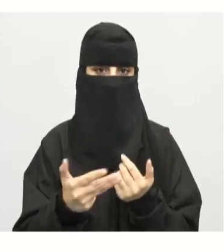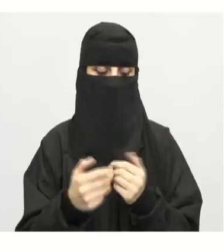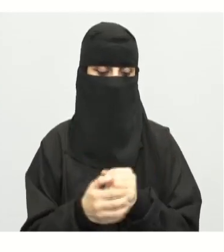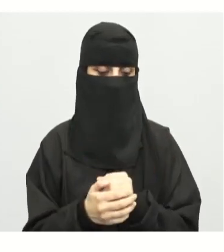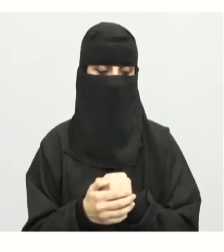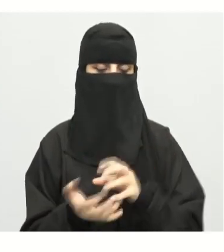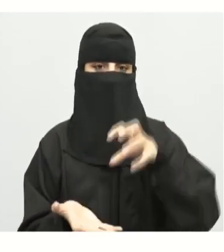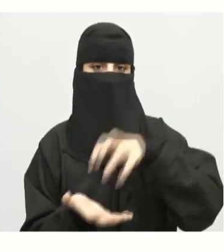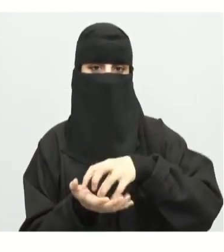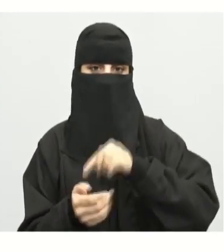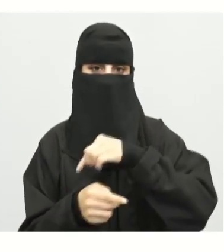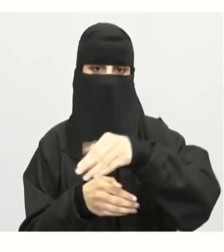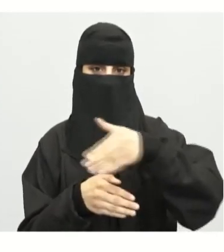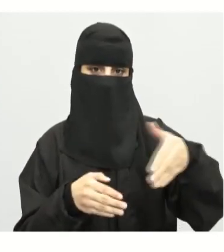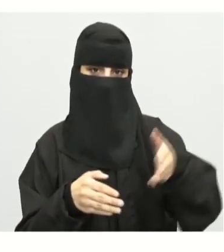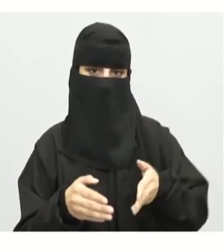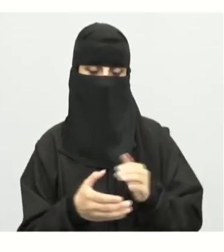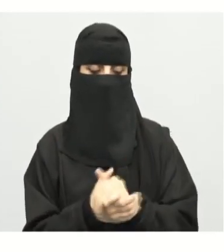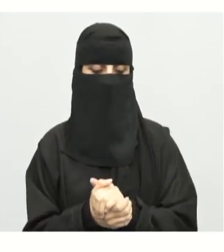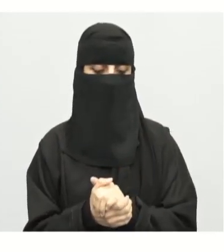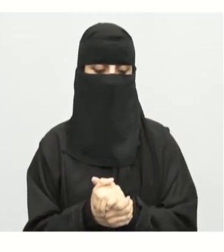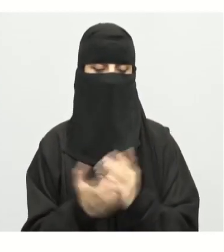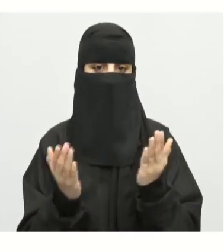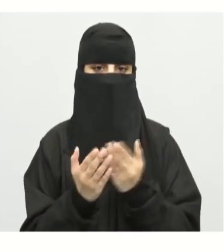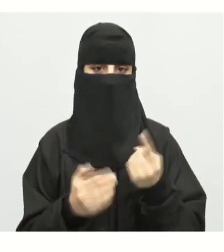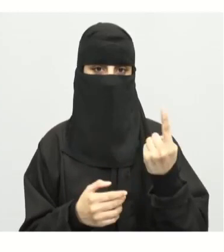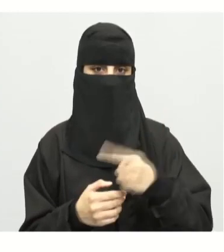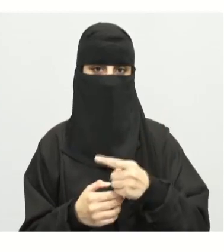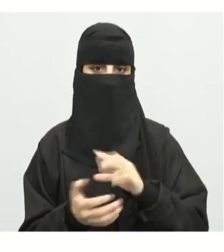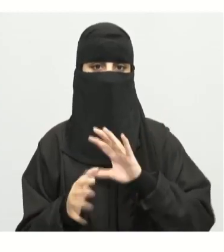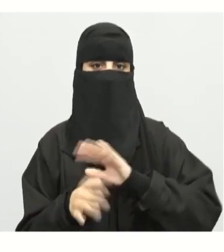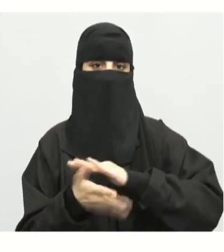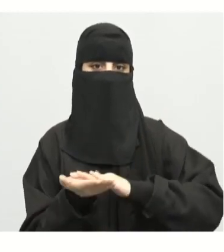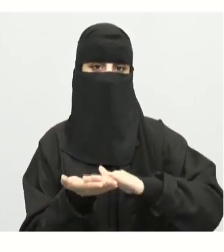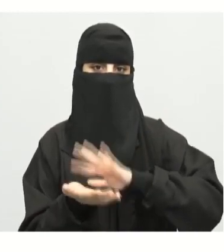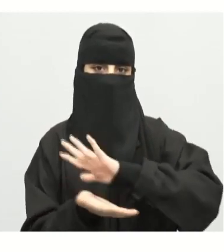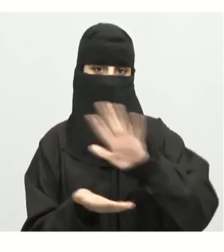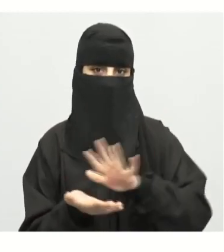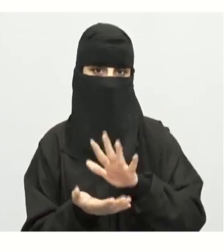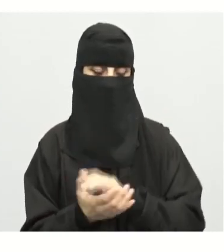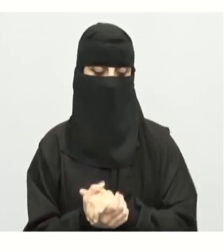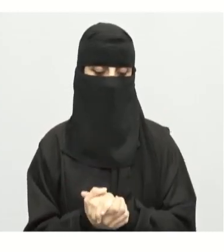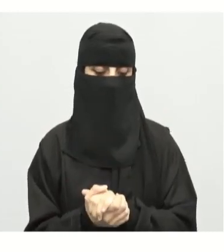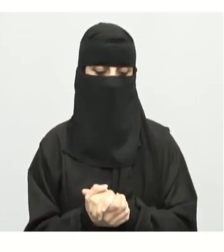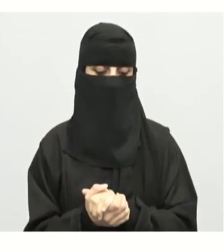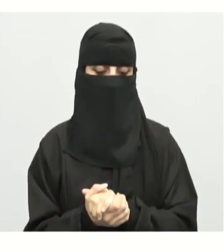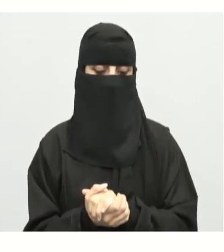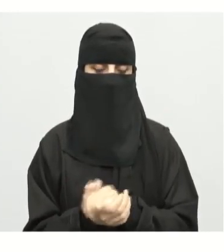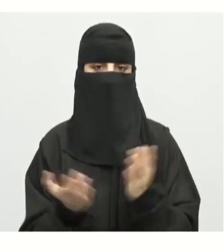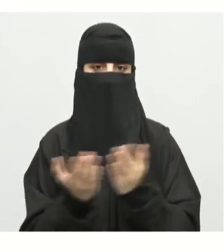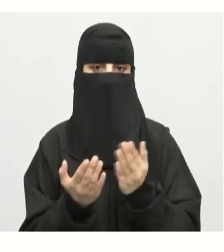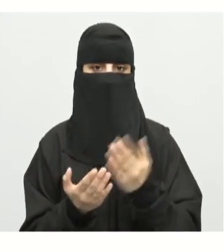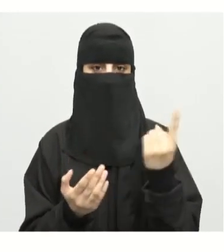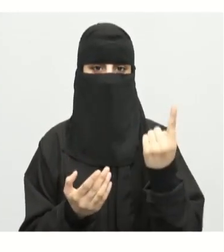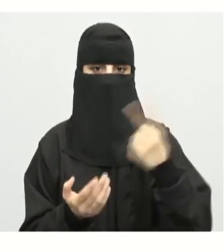والحدود الدرس العاشر مظاهر السطح الدرس الحادي عشر